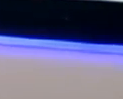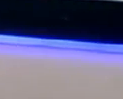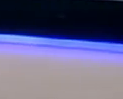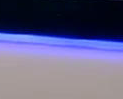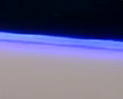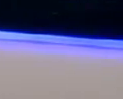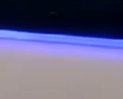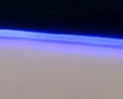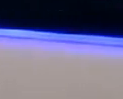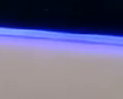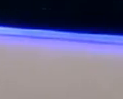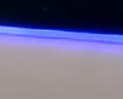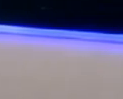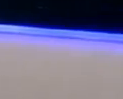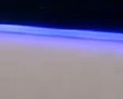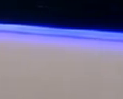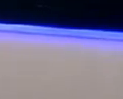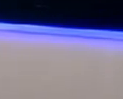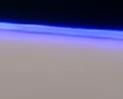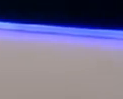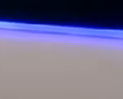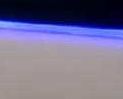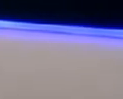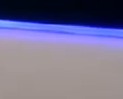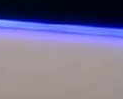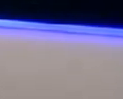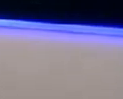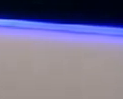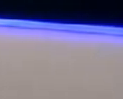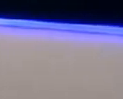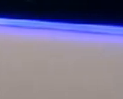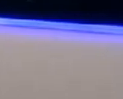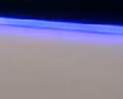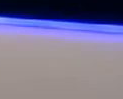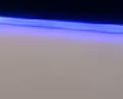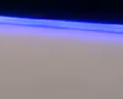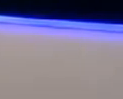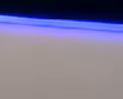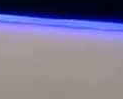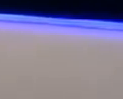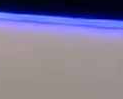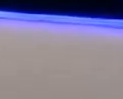menimbang bola saksikannya sebagai penutup tiraah nasional malam ini Assalamualaikum salam 1u Malaysia